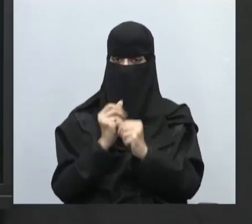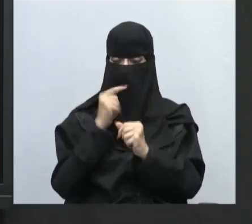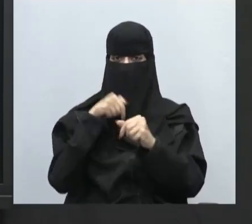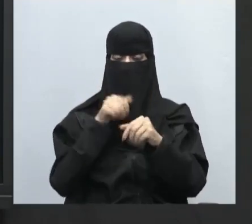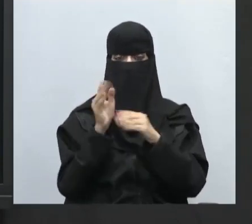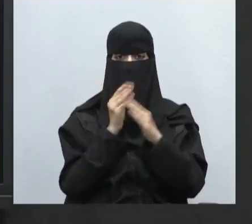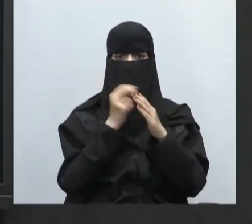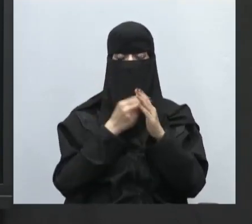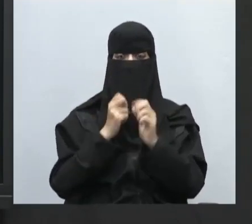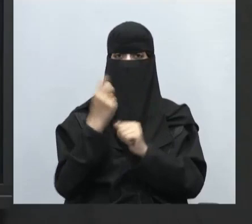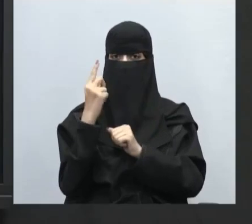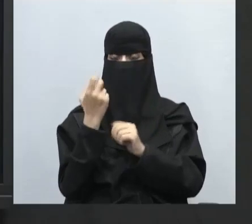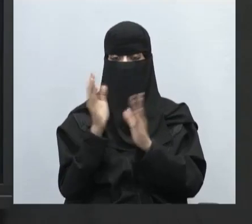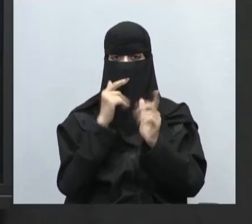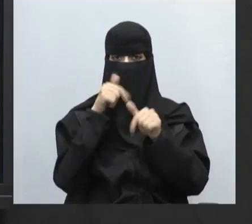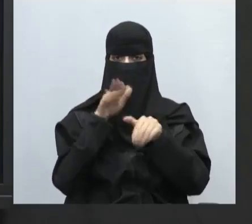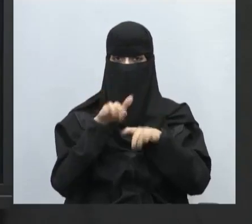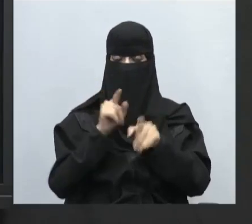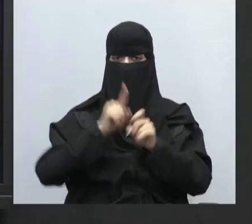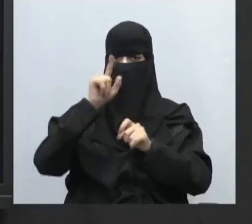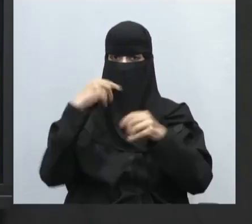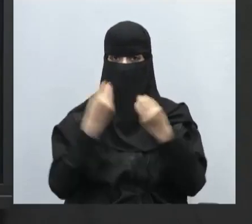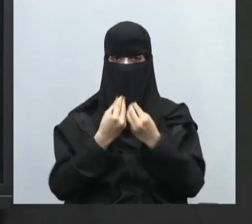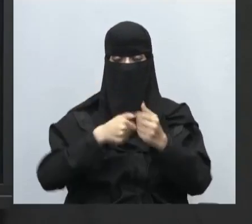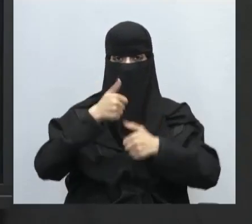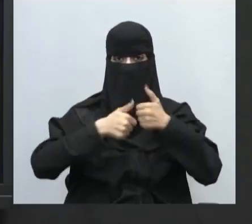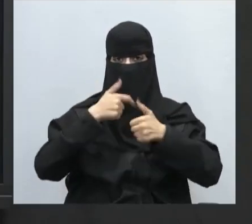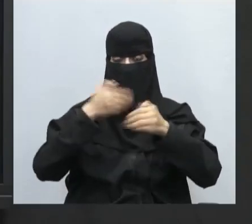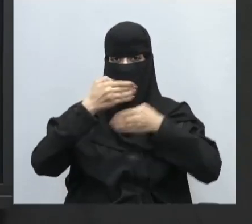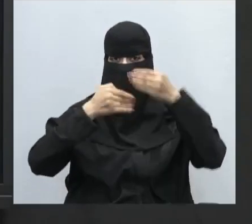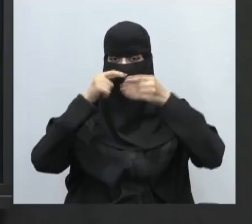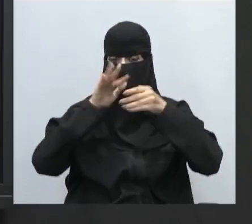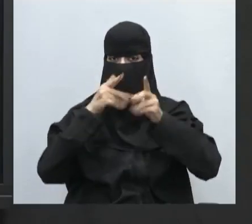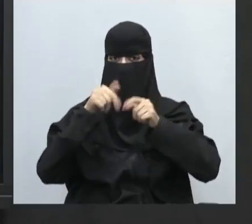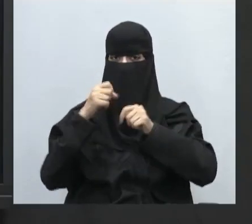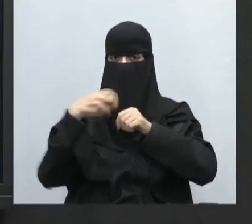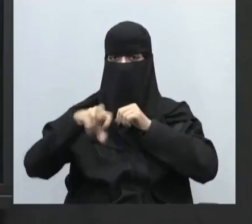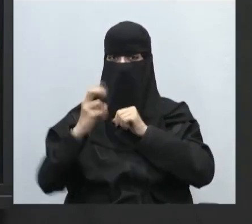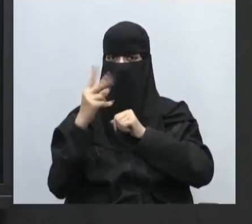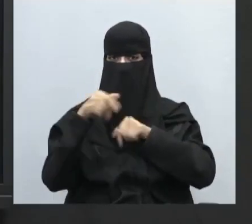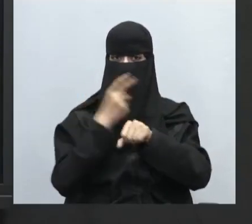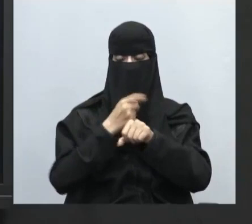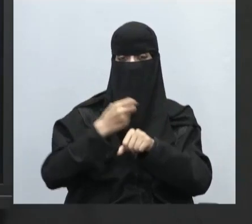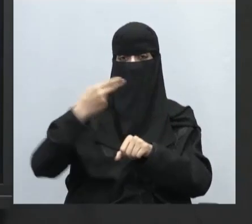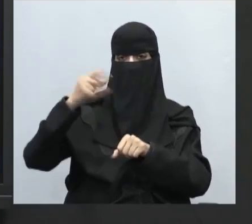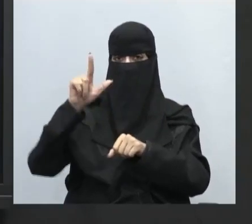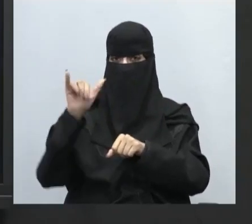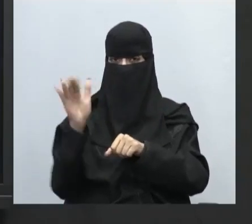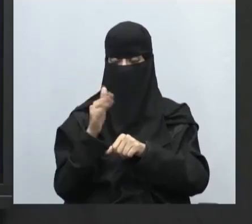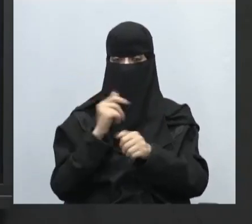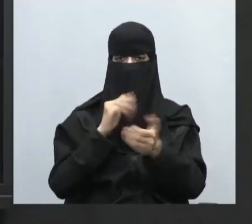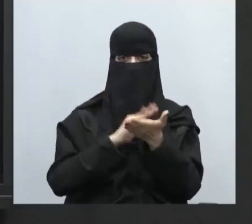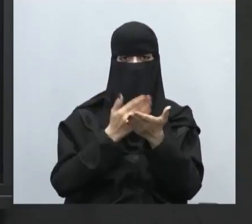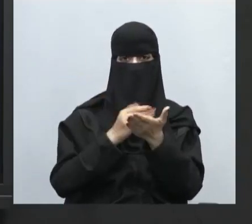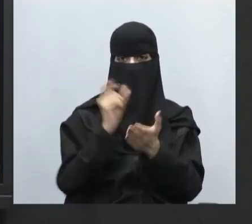في الفصل الدراسي الاول لدينا اليوم الاختبار التراكمي للفصل الثاني معلمكم الاستاذ علي عبد الله العنبر